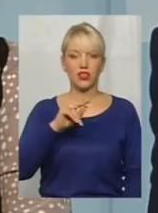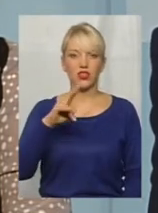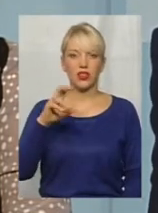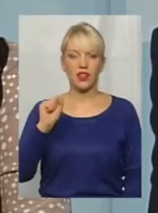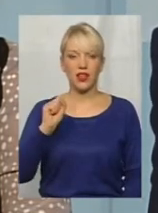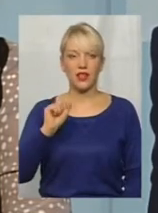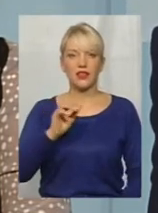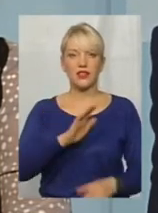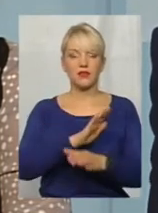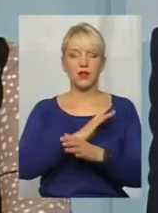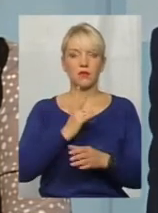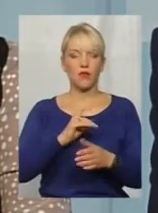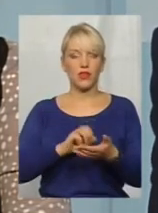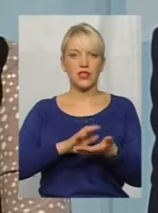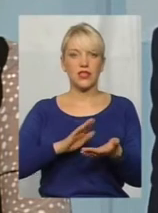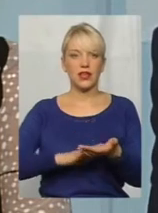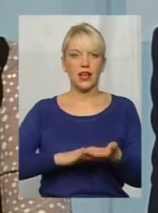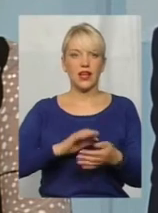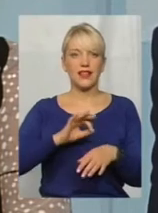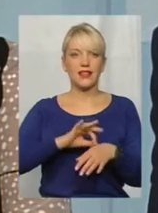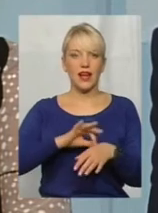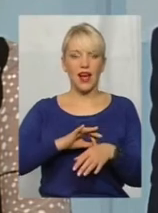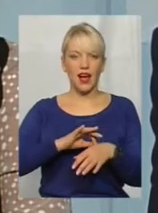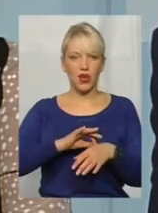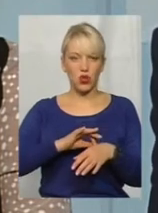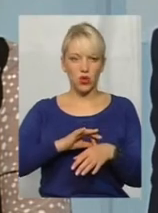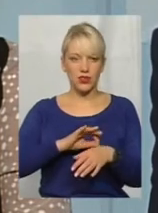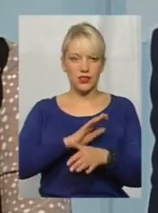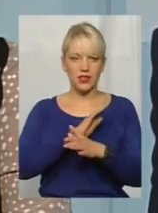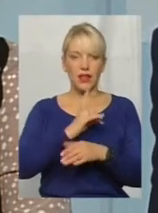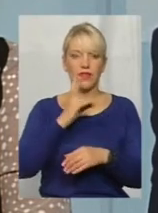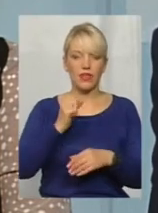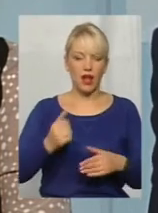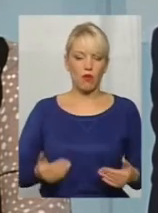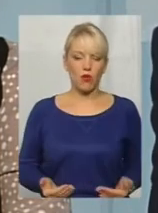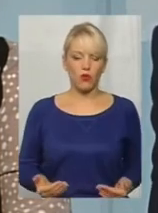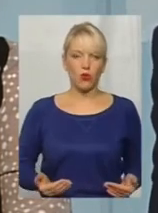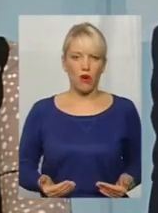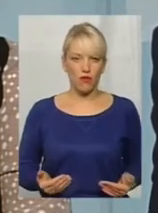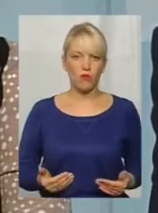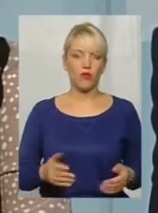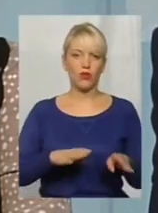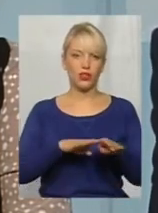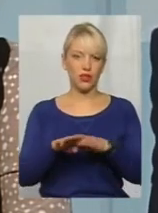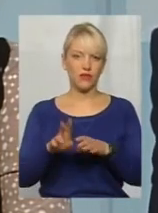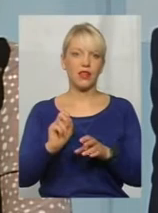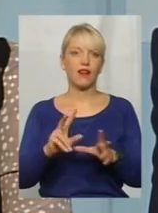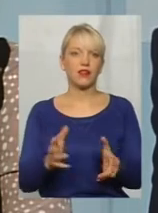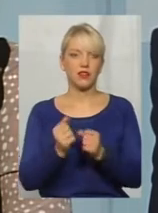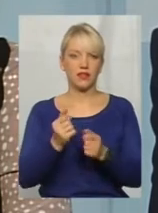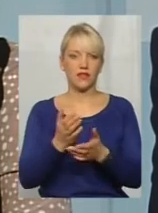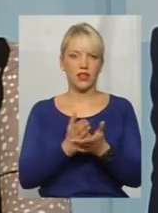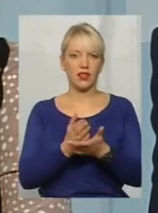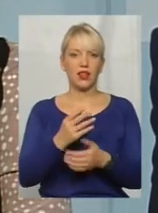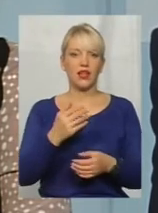поставити діагноз на рівні, побутовому рівні, на рівні рятівника. Цей діагноз ставиться на основі